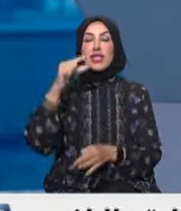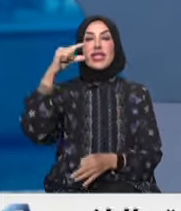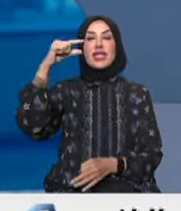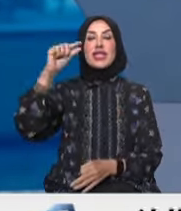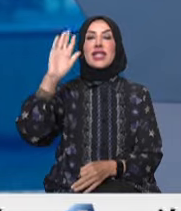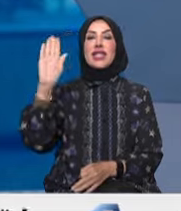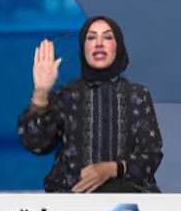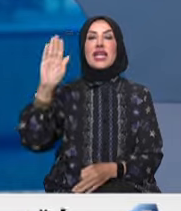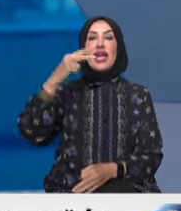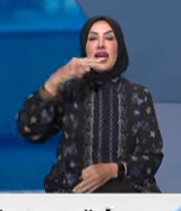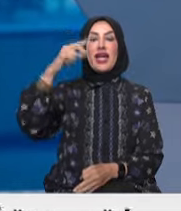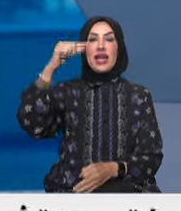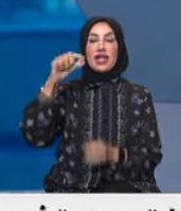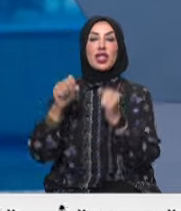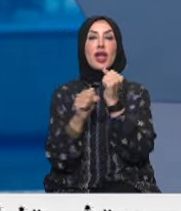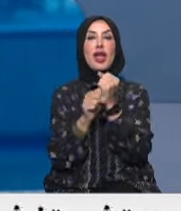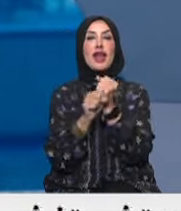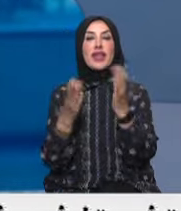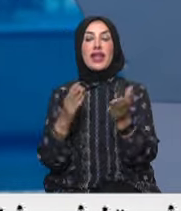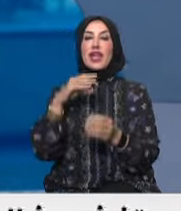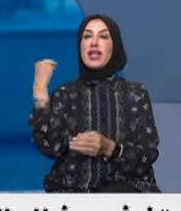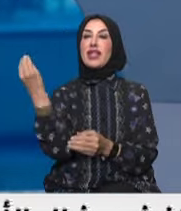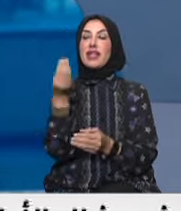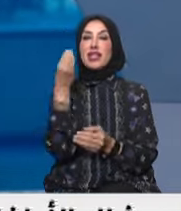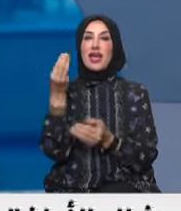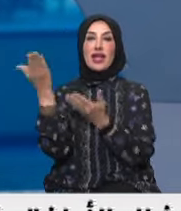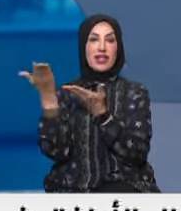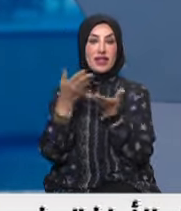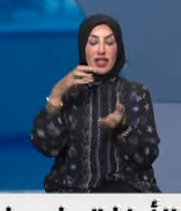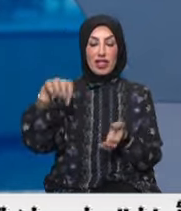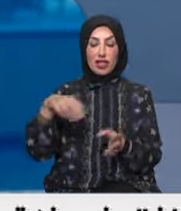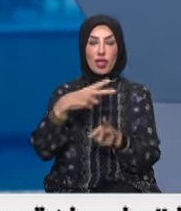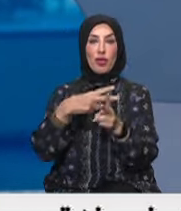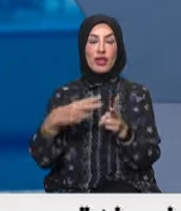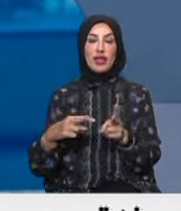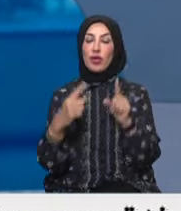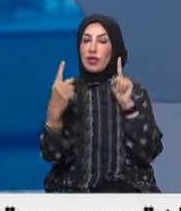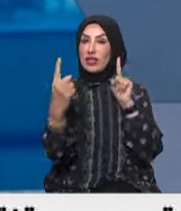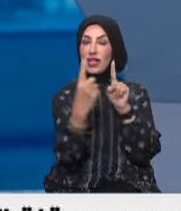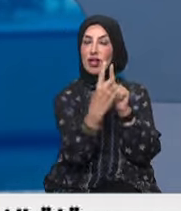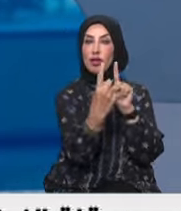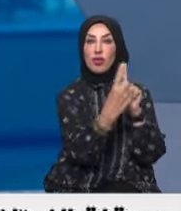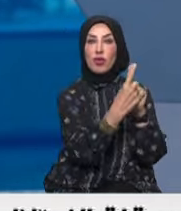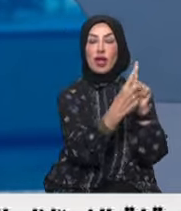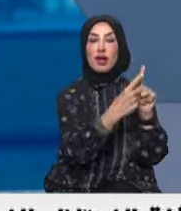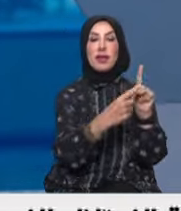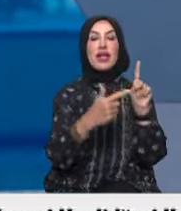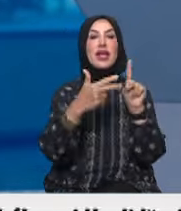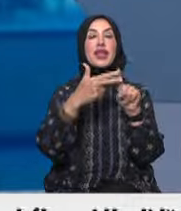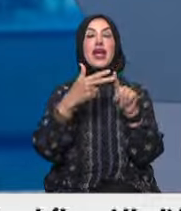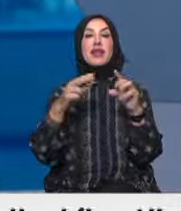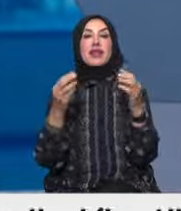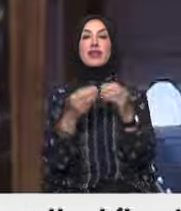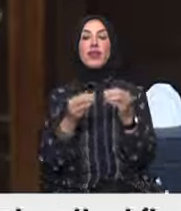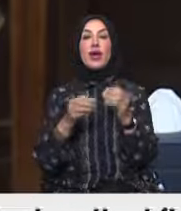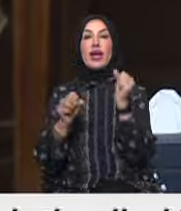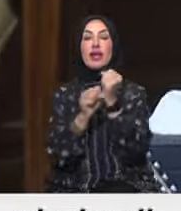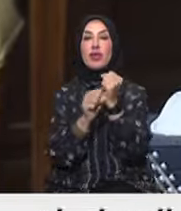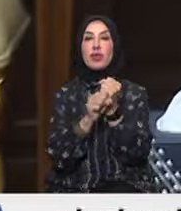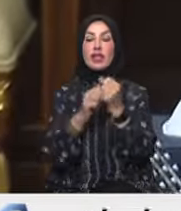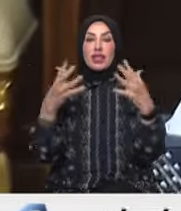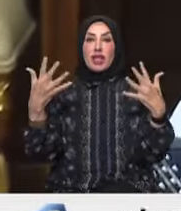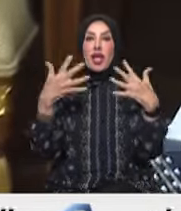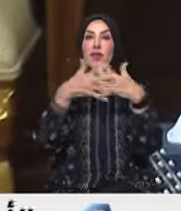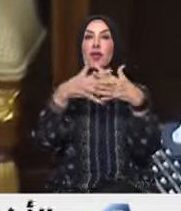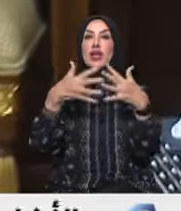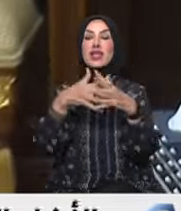الكعبي، وذلك بمناسبة زيارته للبلاد. حضر المقابلة نائب رئيس مجلس الإدارة والرئيس التنفيذي لمؤسسة